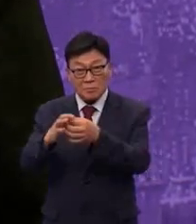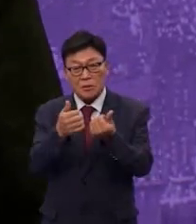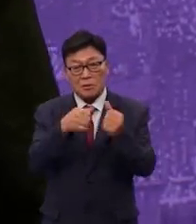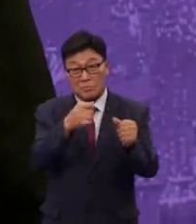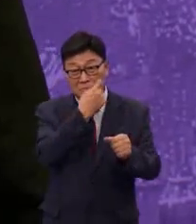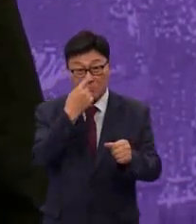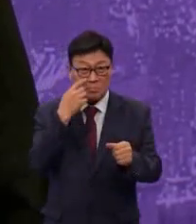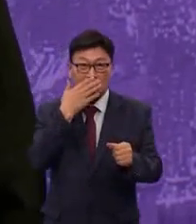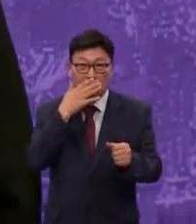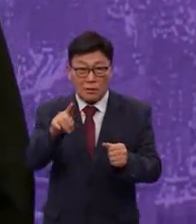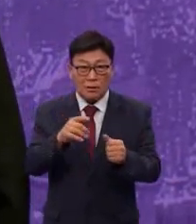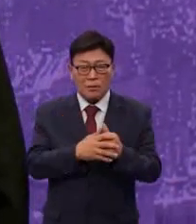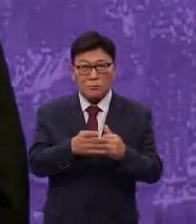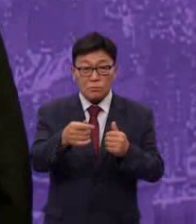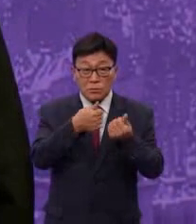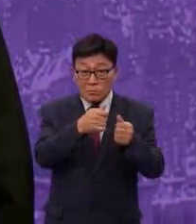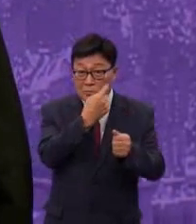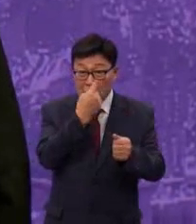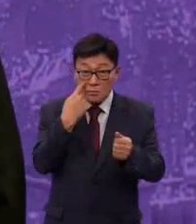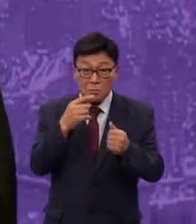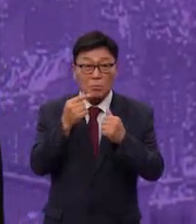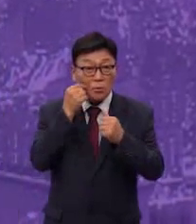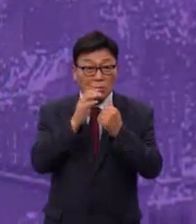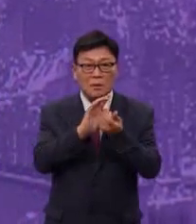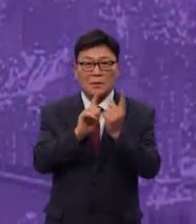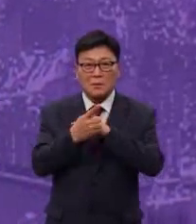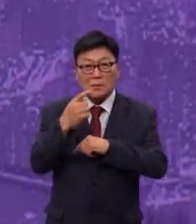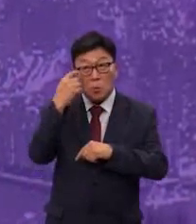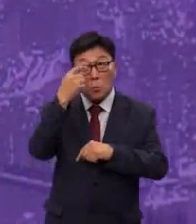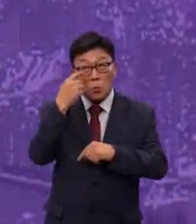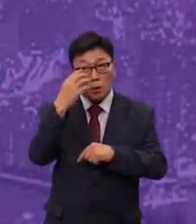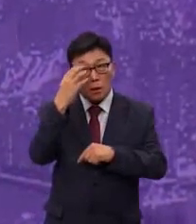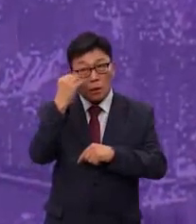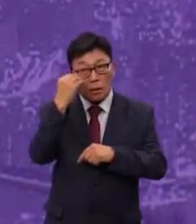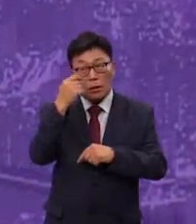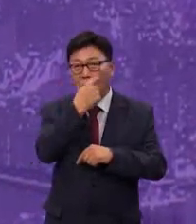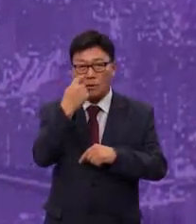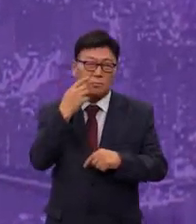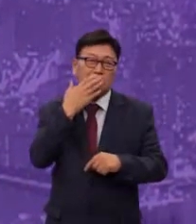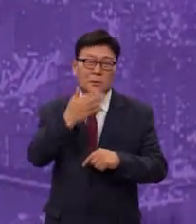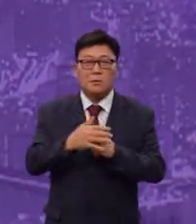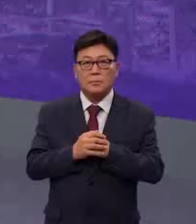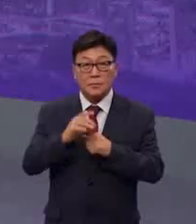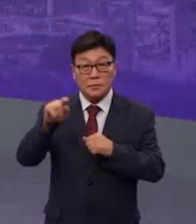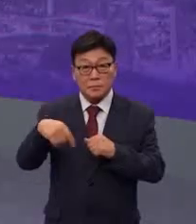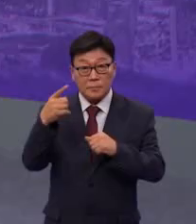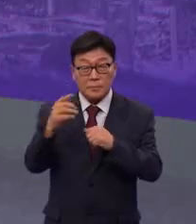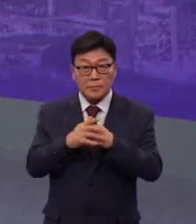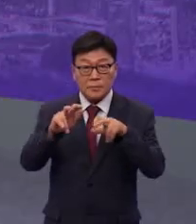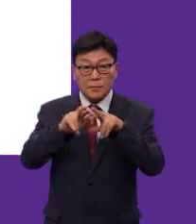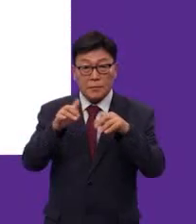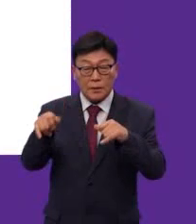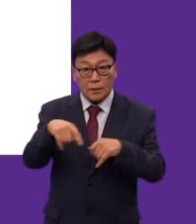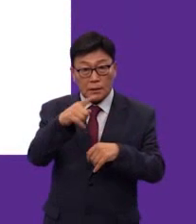할 수 있고 지문 인식이 어려우신 분은 홍채 인식을 통해서 신원을 확인할 수 있습니다.